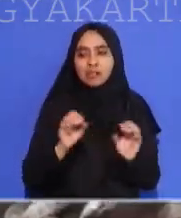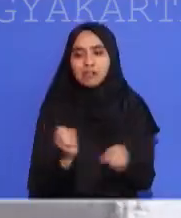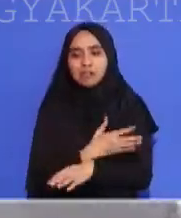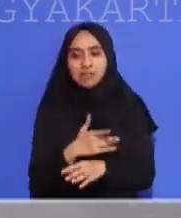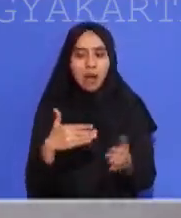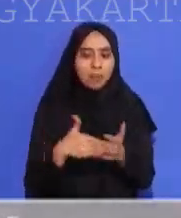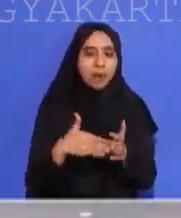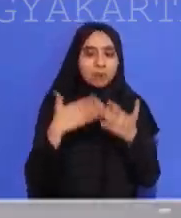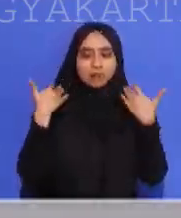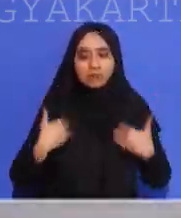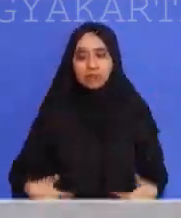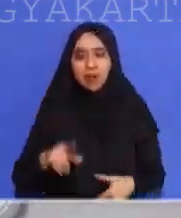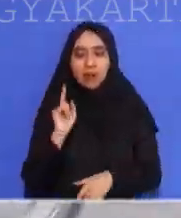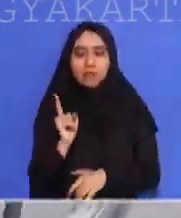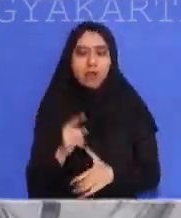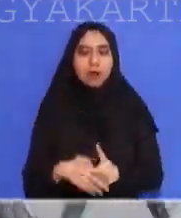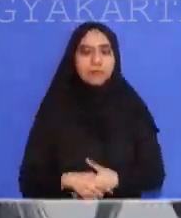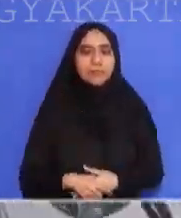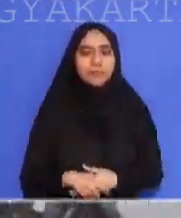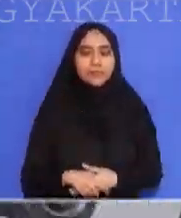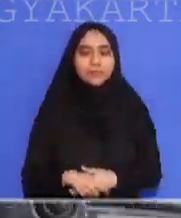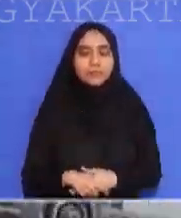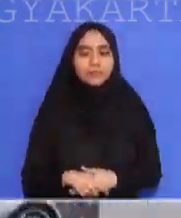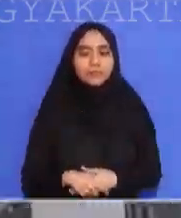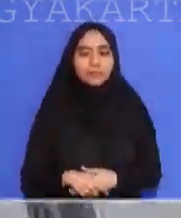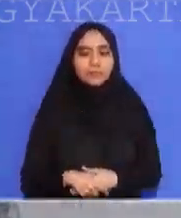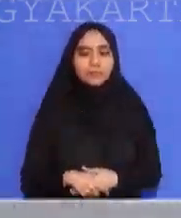keterbatasan demikian jatmikohati melaporkan dari Kulon Progo